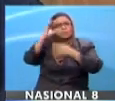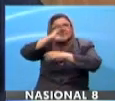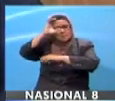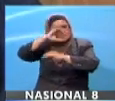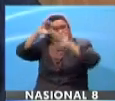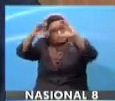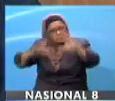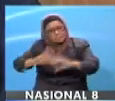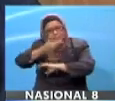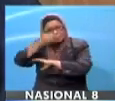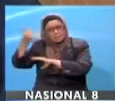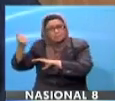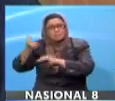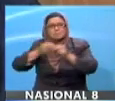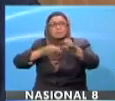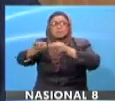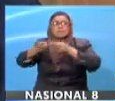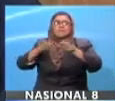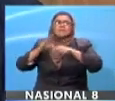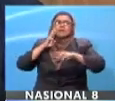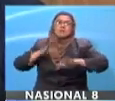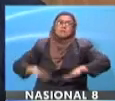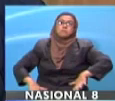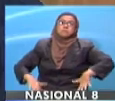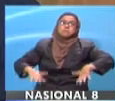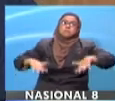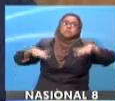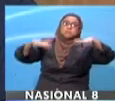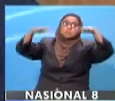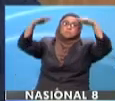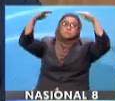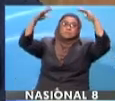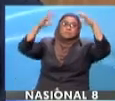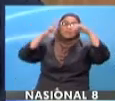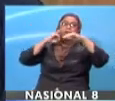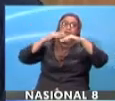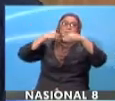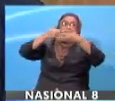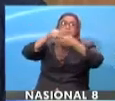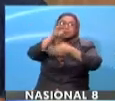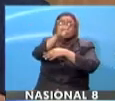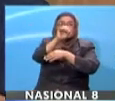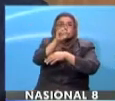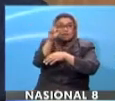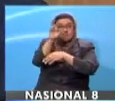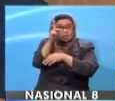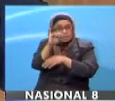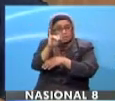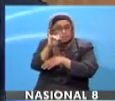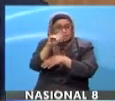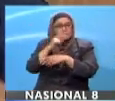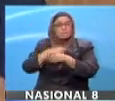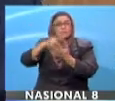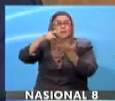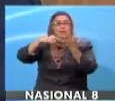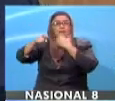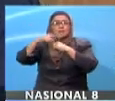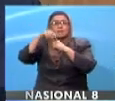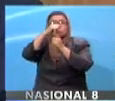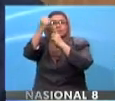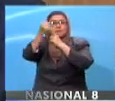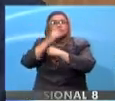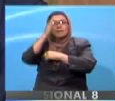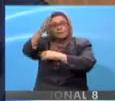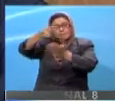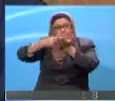nak menguruskan banjir yang sebesar begitu. Bila air naik sampai 40 kaki semua. Jadi ada senario itu yang kita akan bincang dengan semua